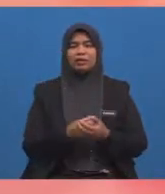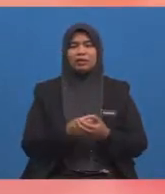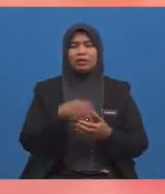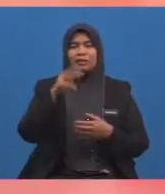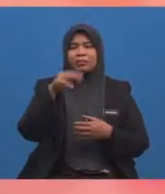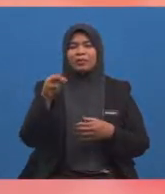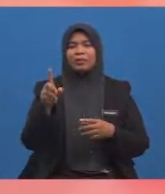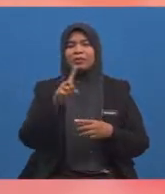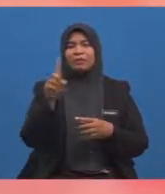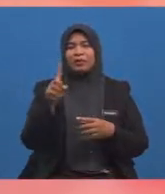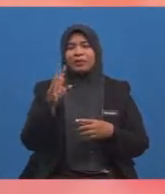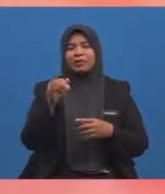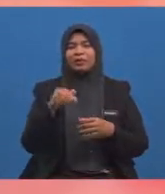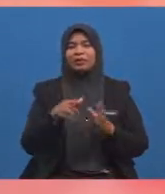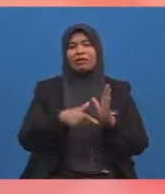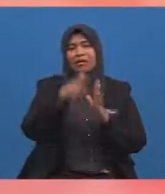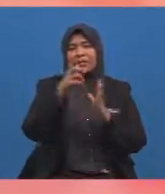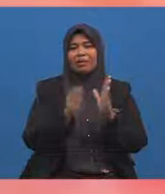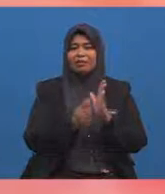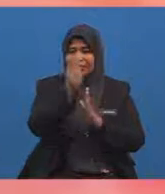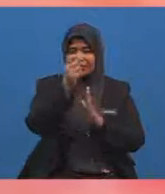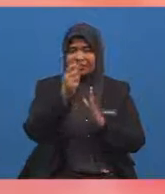murid manakah yang lebih tinggi?